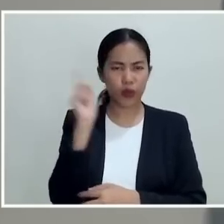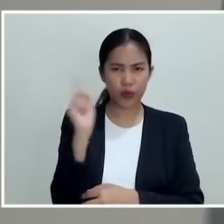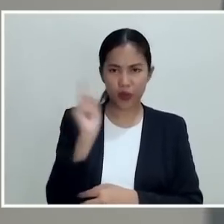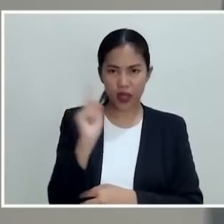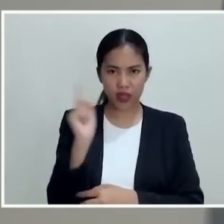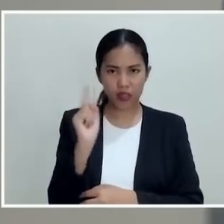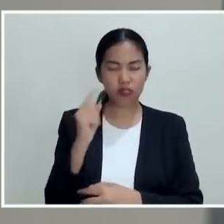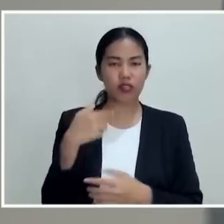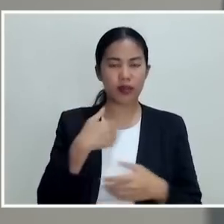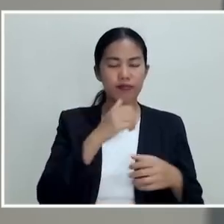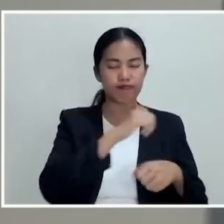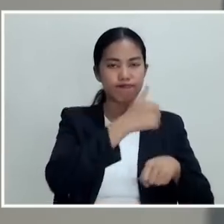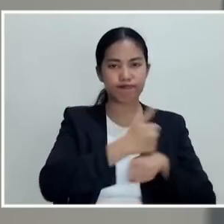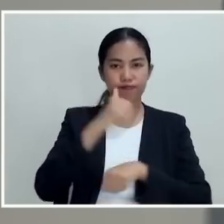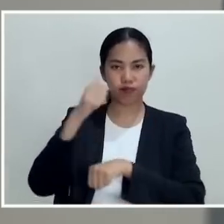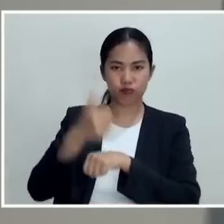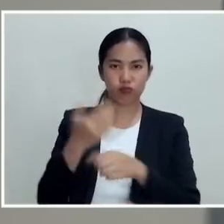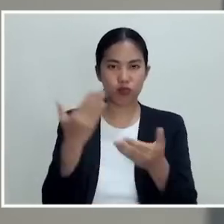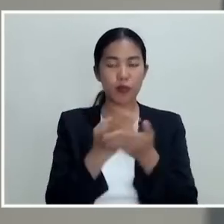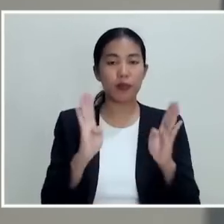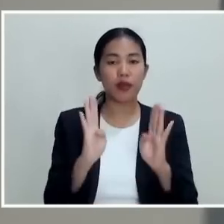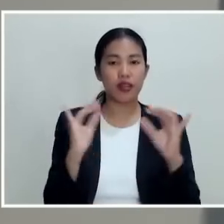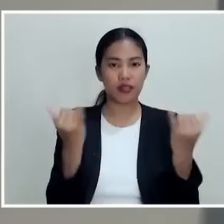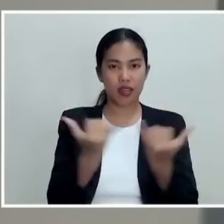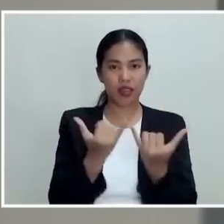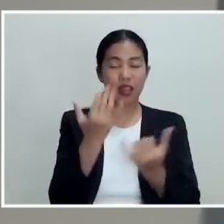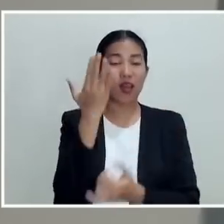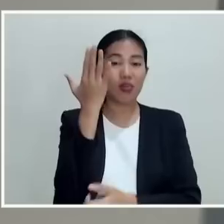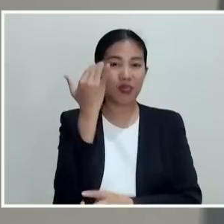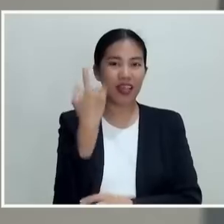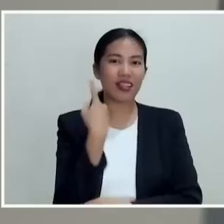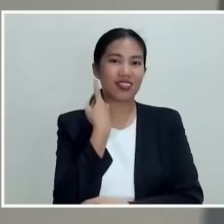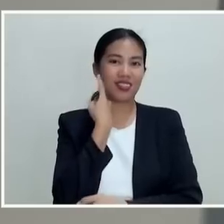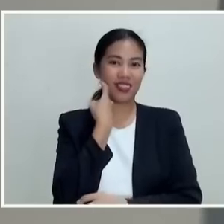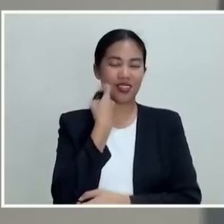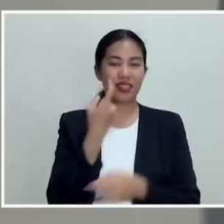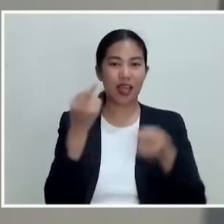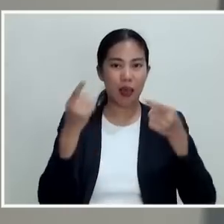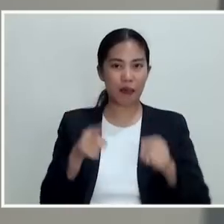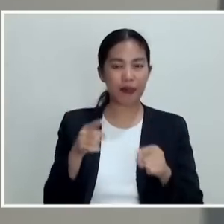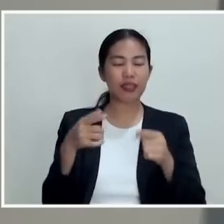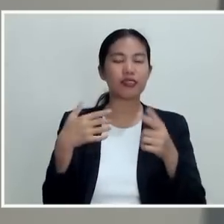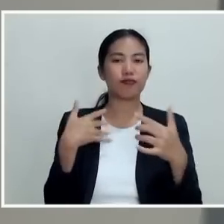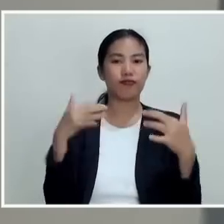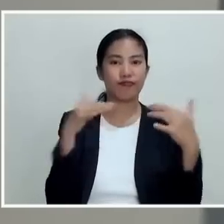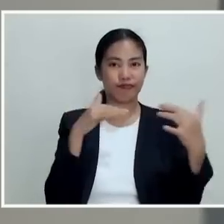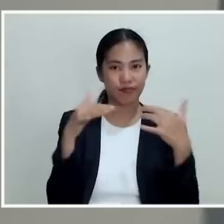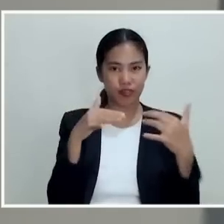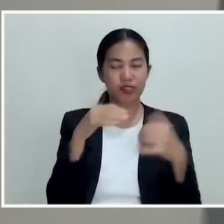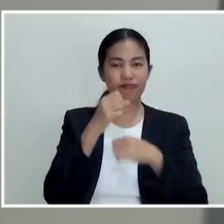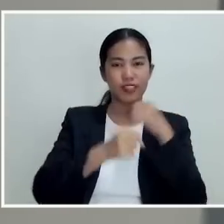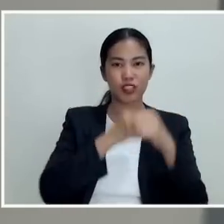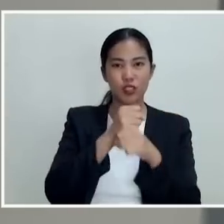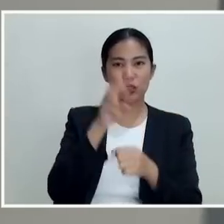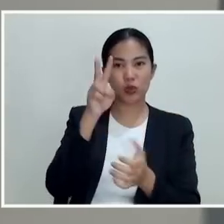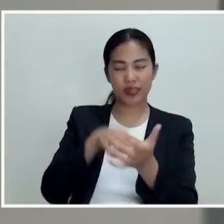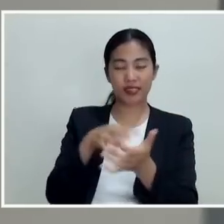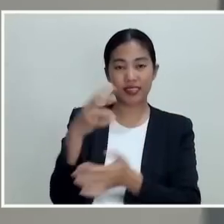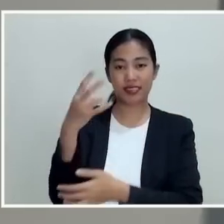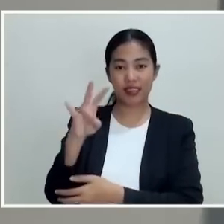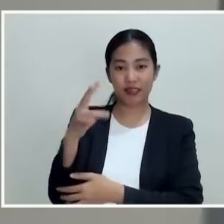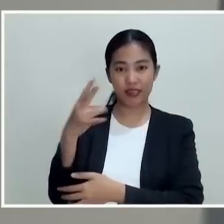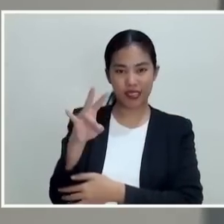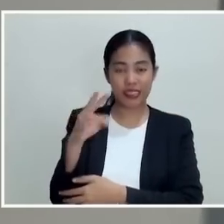ilang lugar dahil sa mga residenteng nawala ng tirahan dahil sa Marawi siege noong taong 2017.